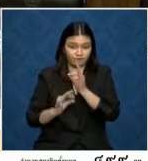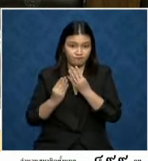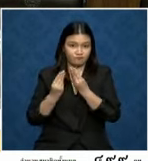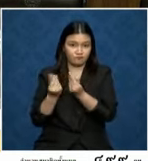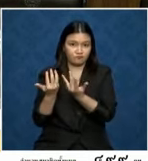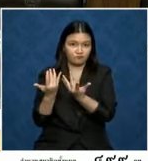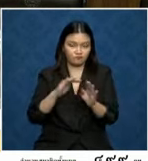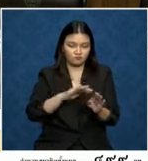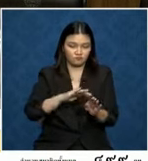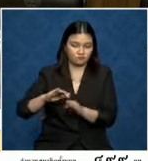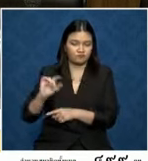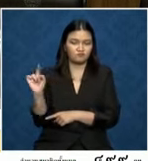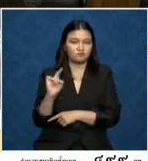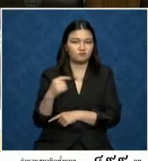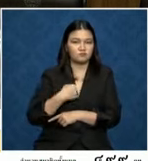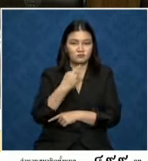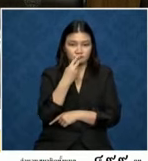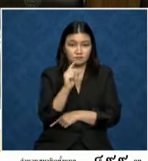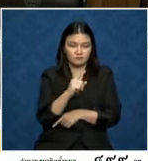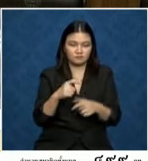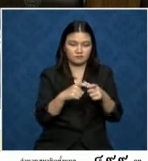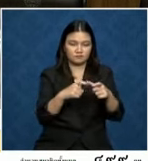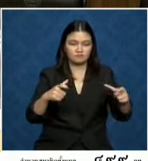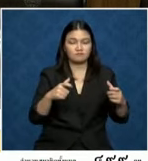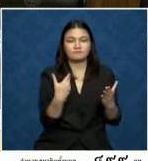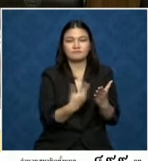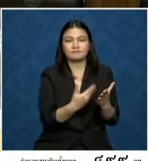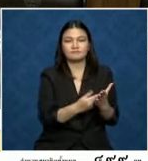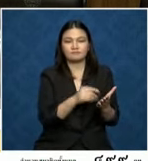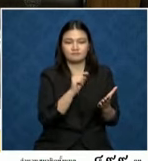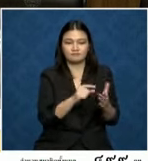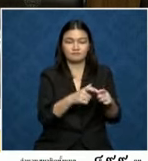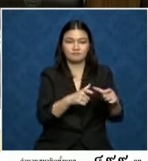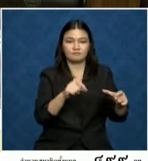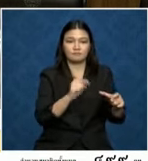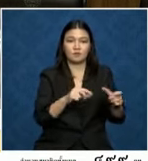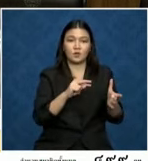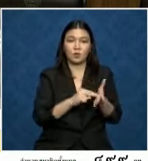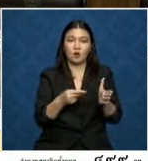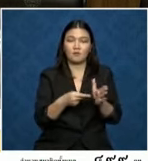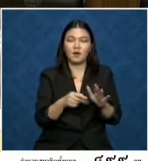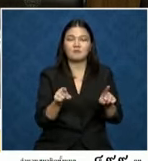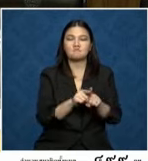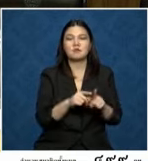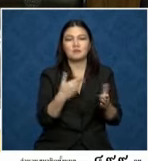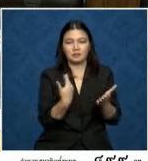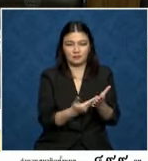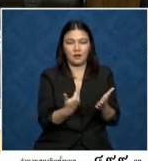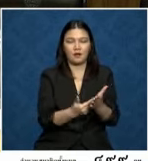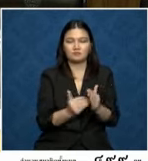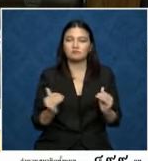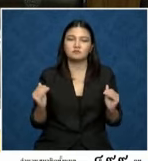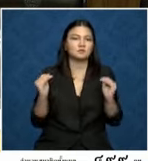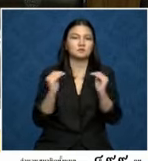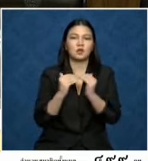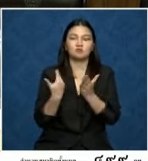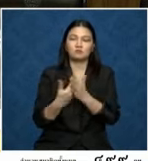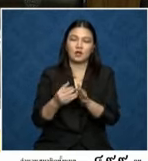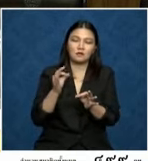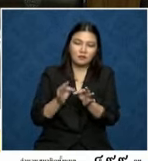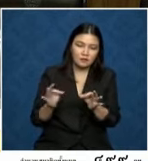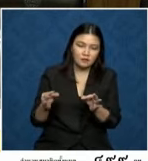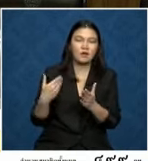ท้าความสั้นๆนะครับว่าเช็คเนี่ย อย่างที่ทราบกันอยู่ก็คือเป็นตราสารอย่างหนึ่งที่เป็นข้อสัญญาระหว่างบุ